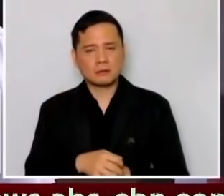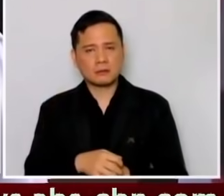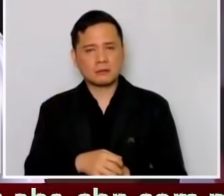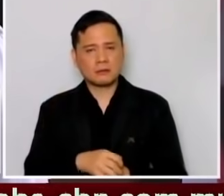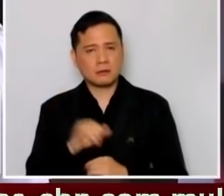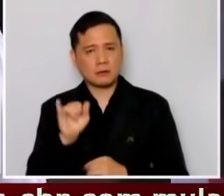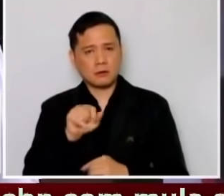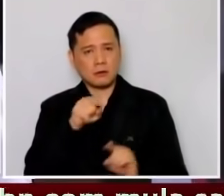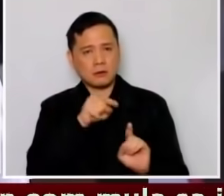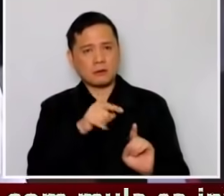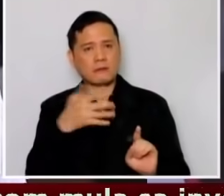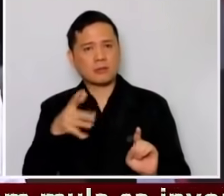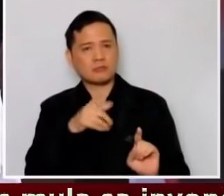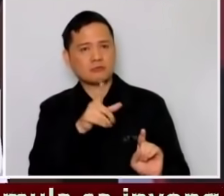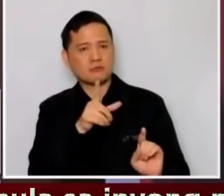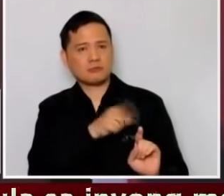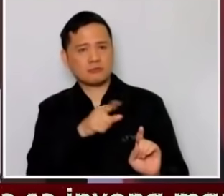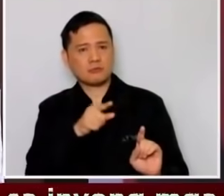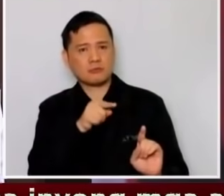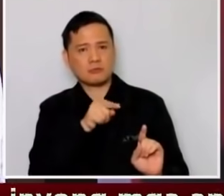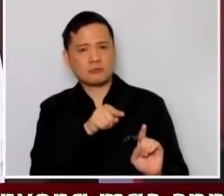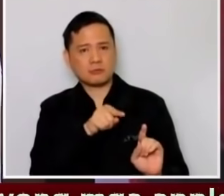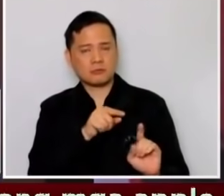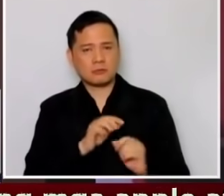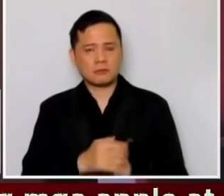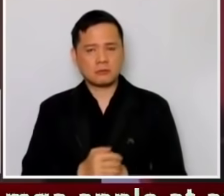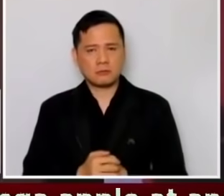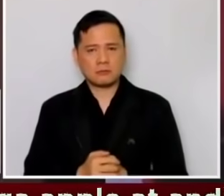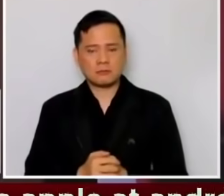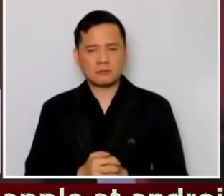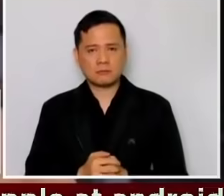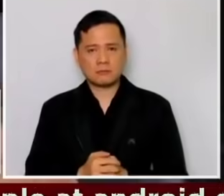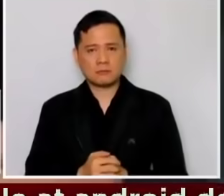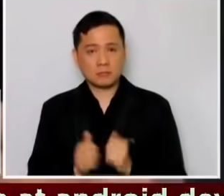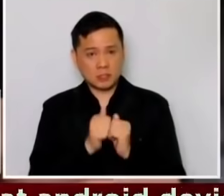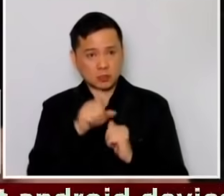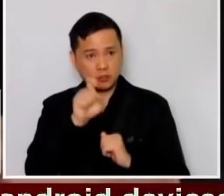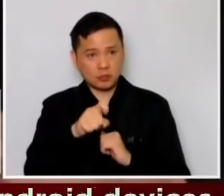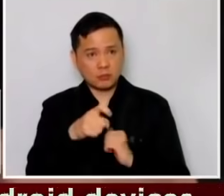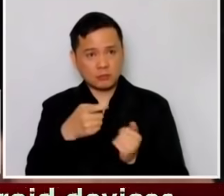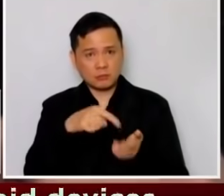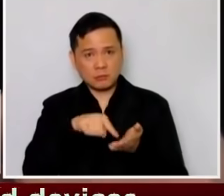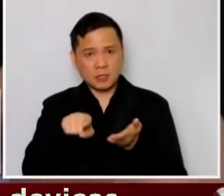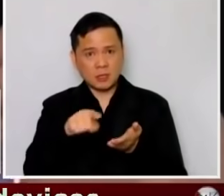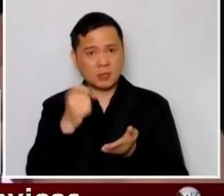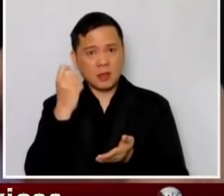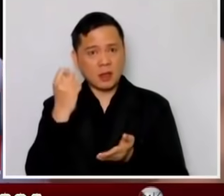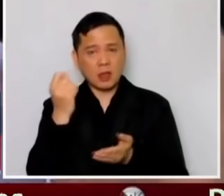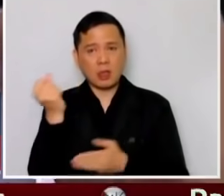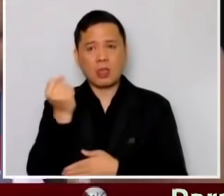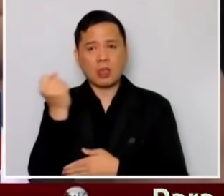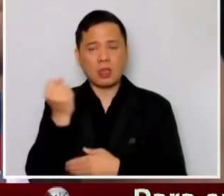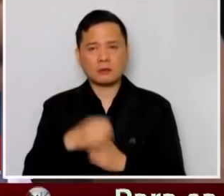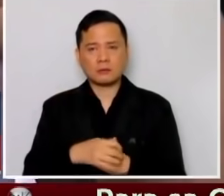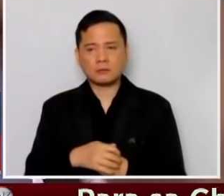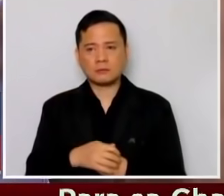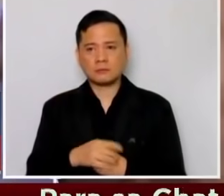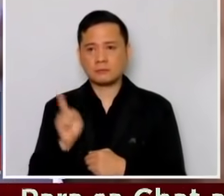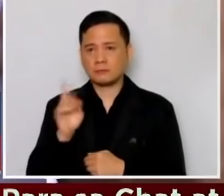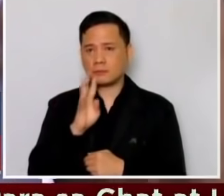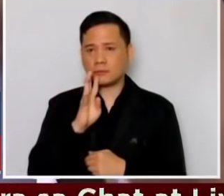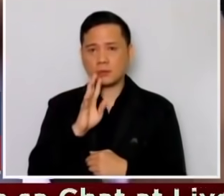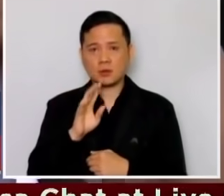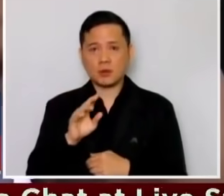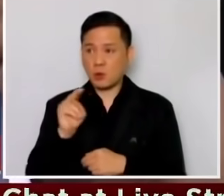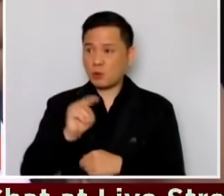nahatulan na dapat magbayad siya. Hindi po totoo na may solid north. Ang patunay dyan,